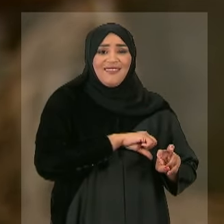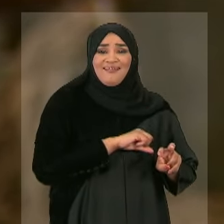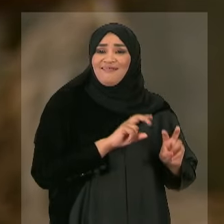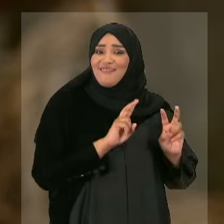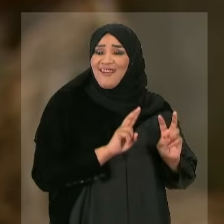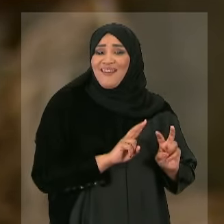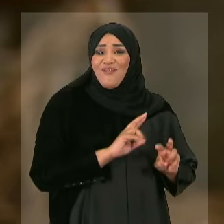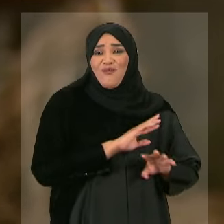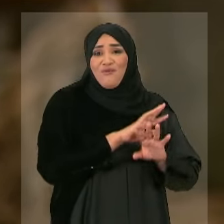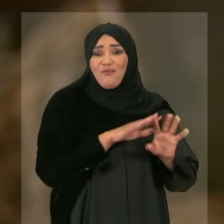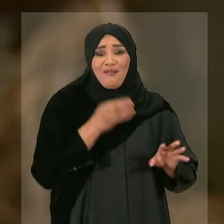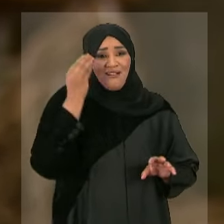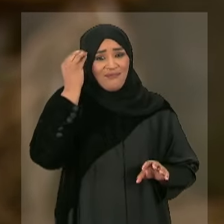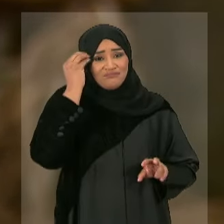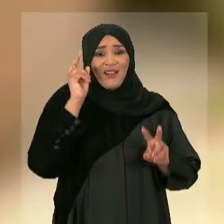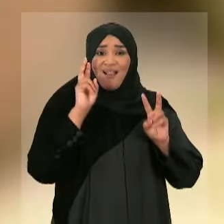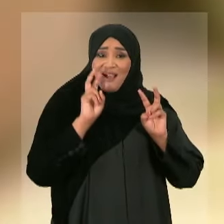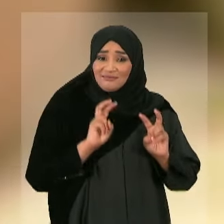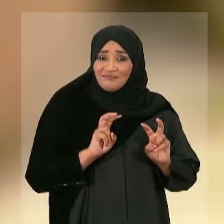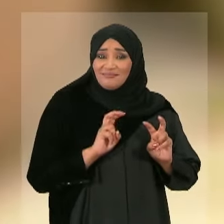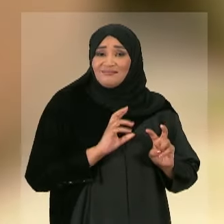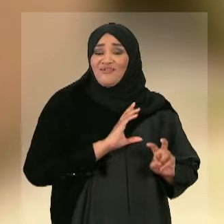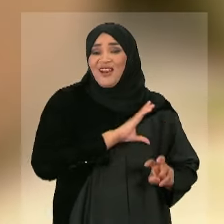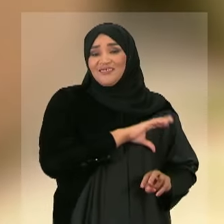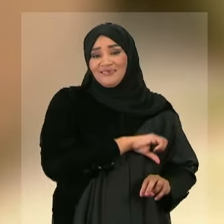مقتنع 100%.